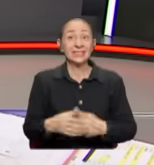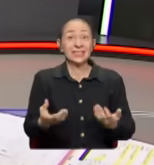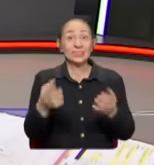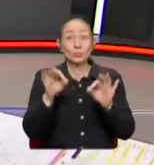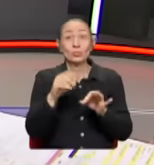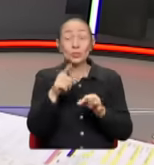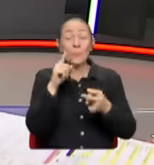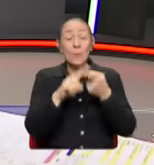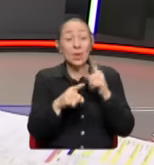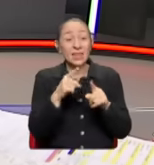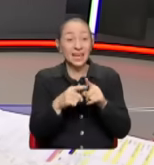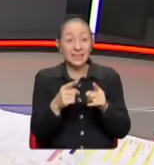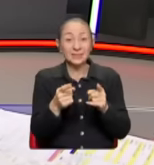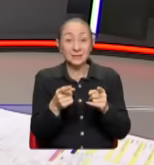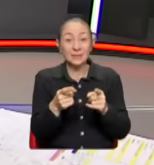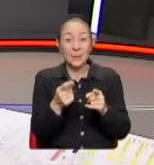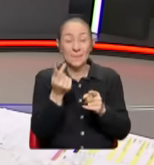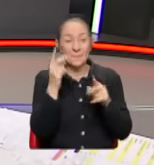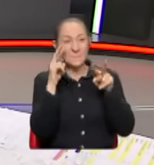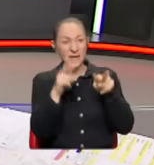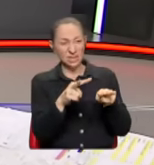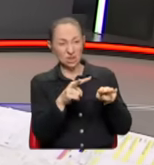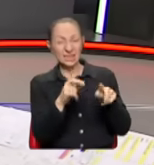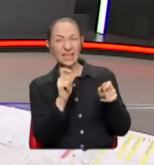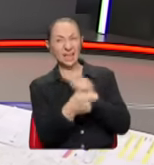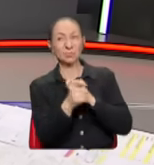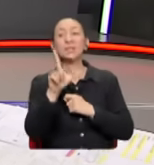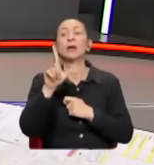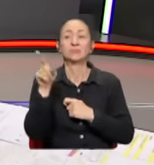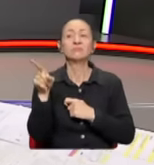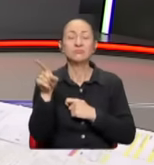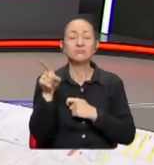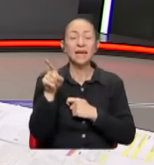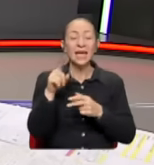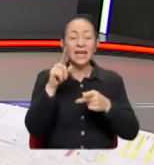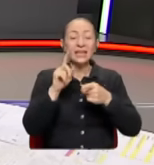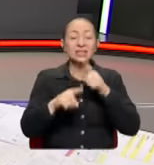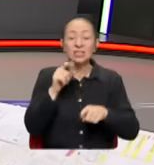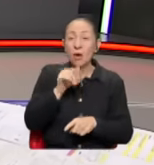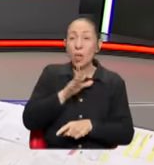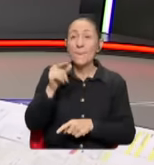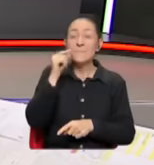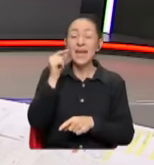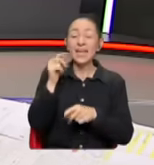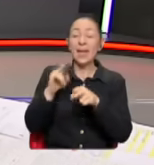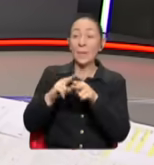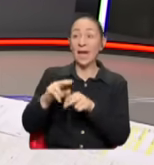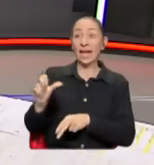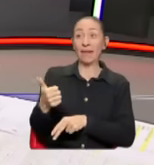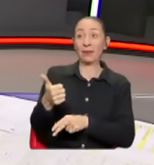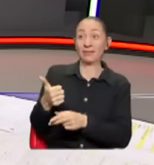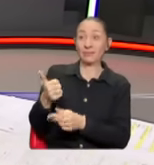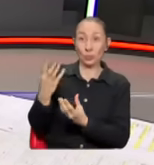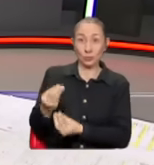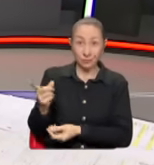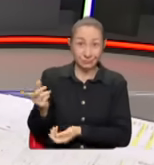Şimdi bu siyasetin biraz bakış açısını değiştirmesi lazım. Şimdi Kemal Kılıçdaroğlu, Bay Kemal şimdi kıymetli oldu.